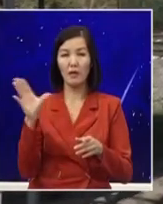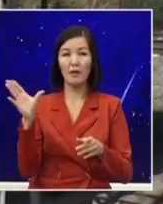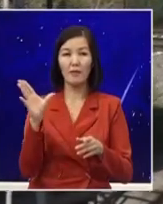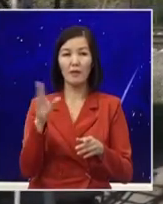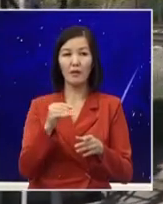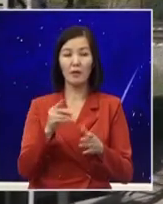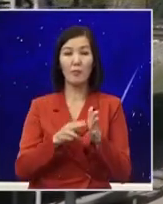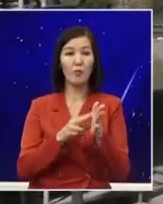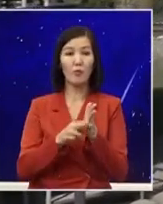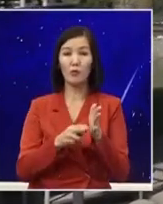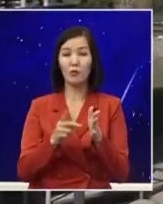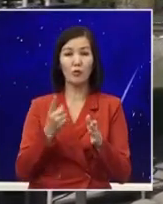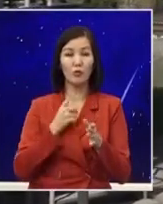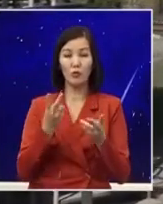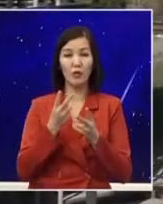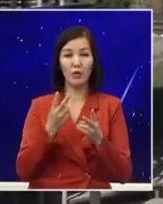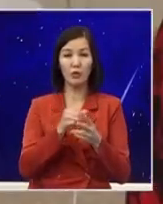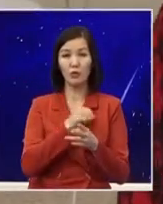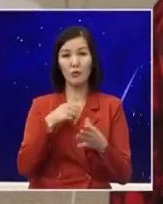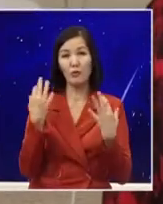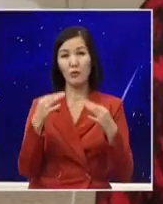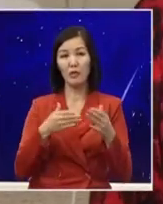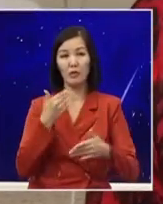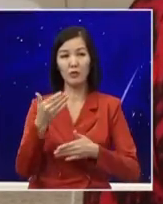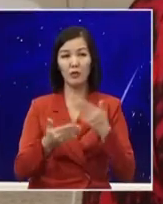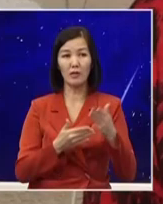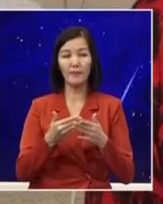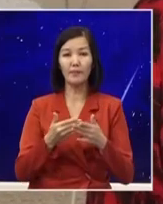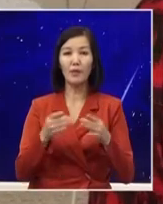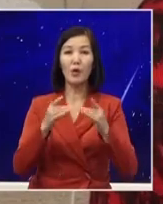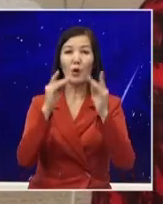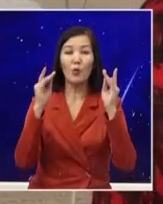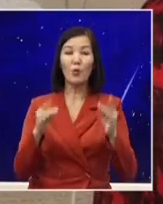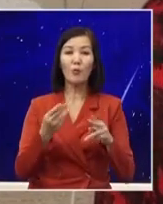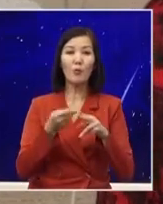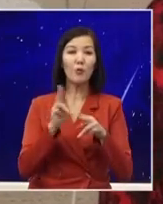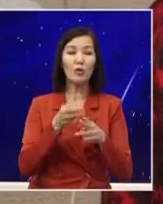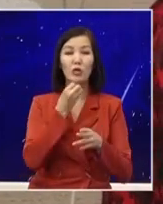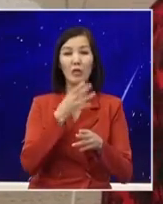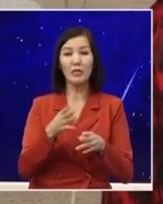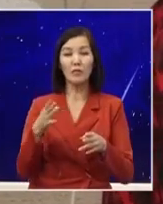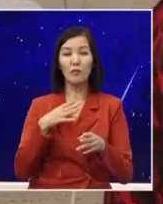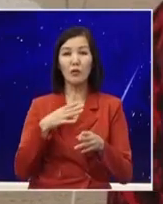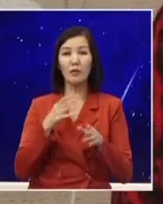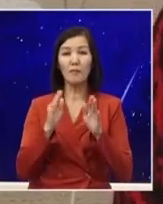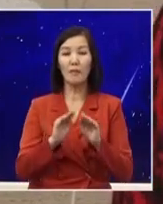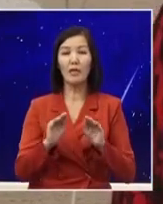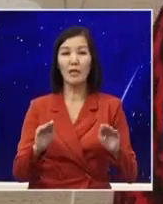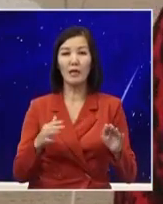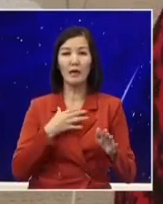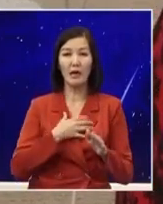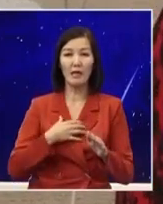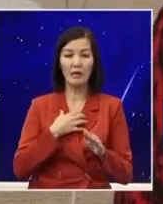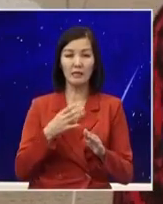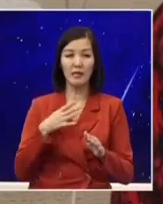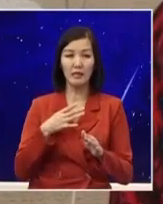күтпейді, поезд өтіп жатса да өте береді. Көпір деген өте жақсы болды. Міне балалар мектептен келгенше алаңдап отырушы едік.